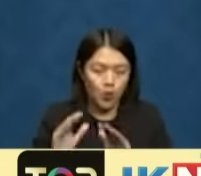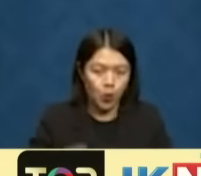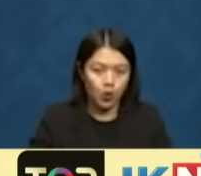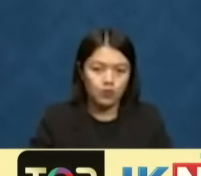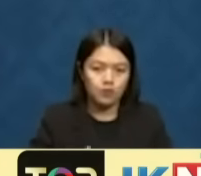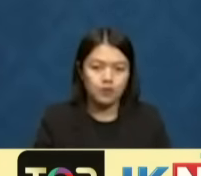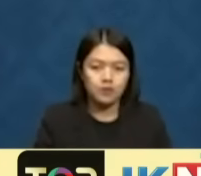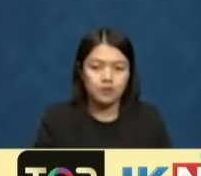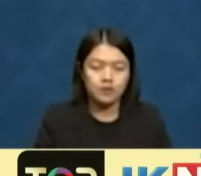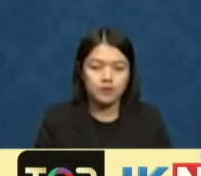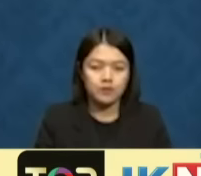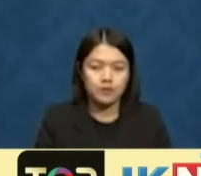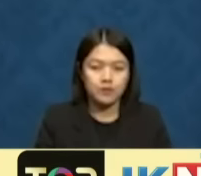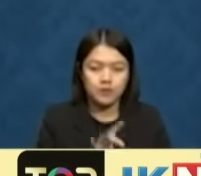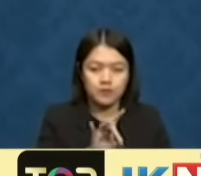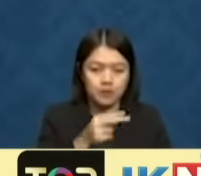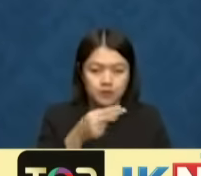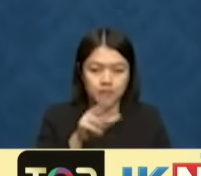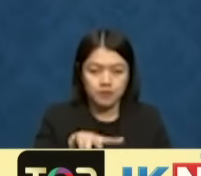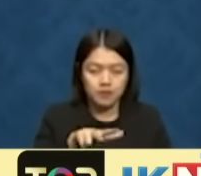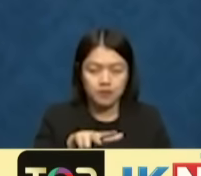อยู่ที่